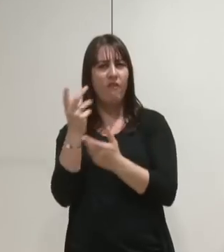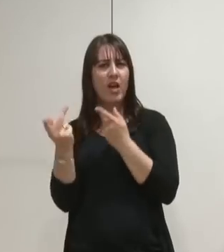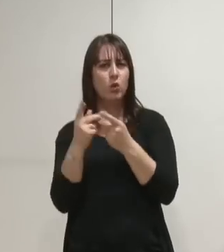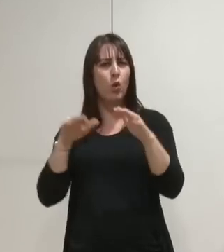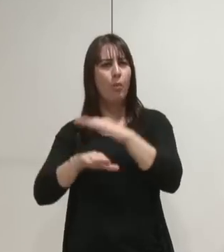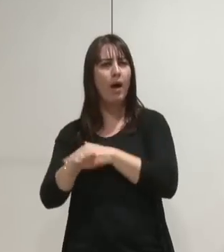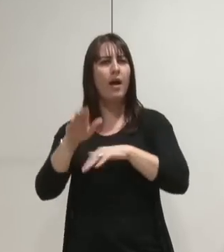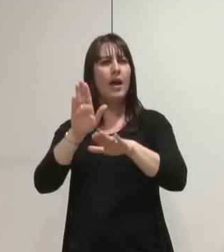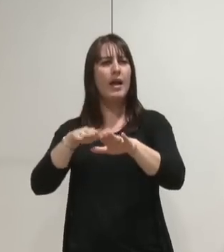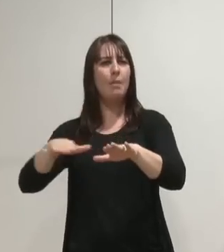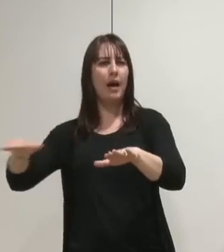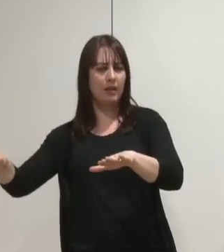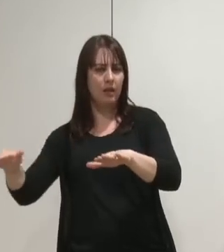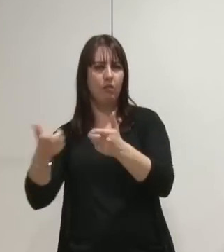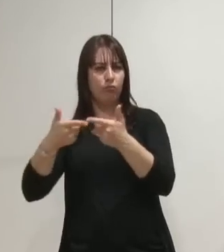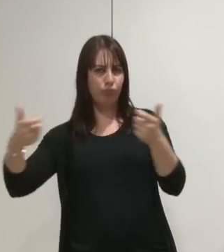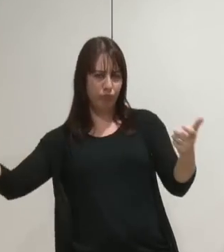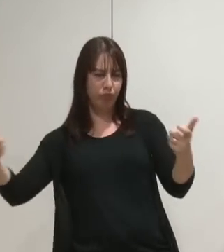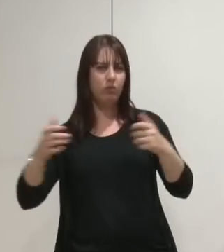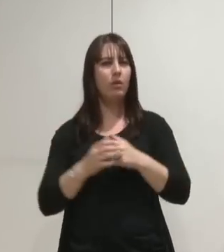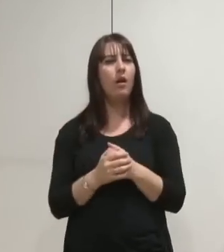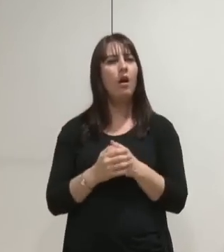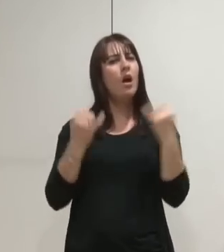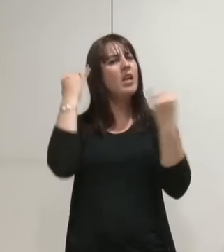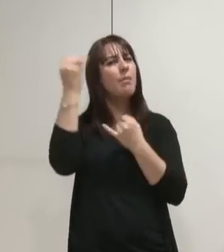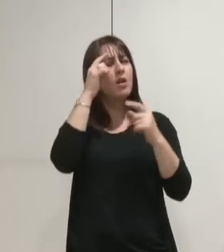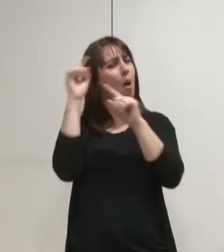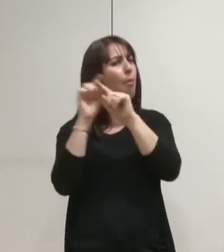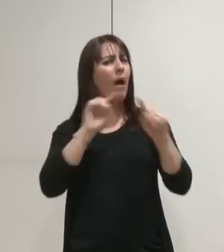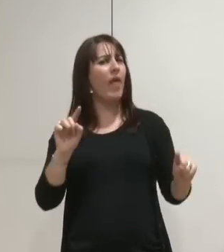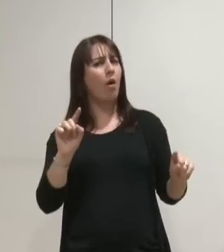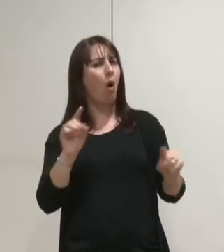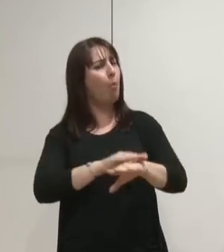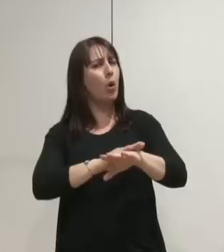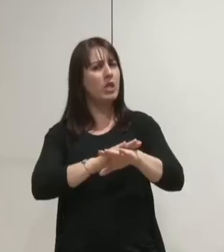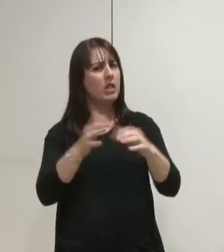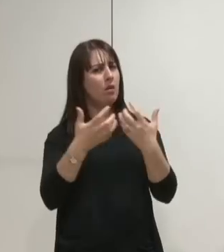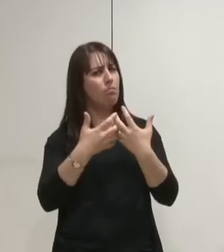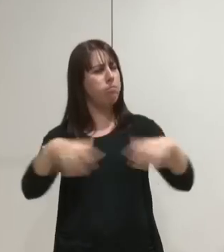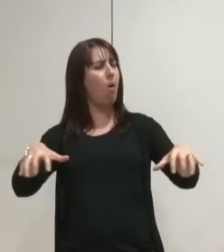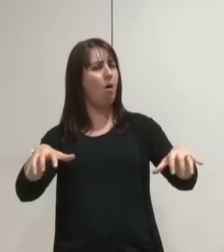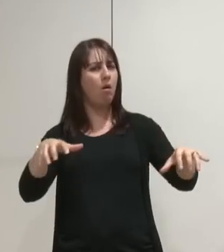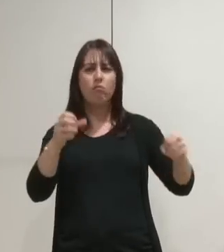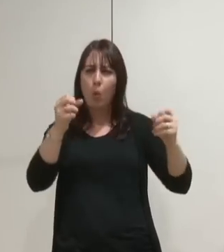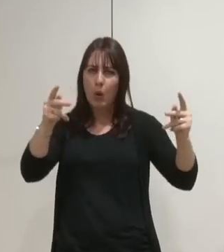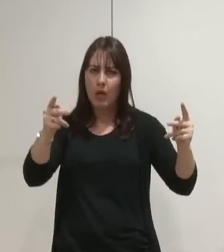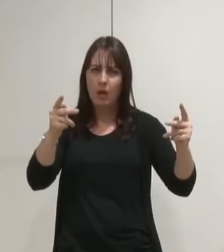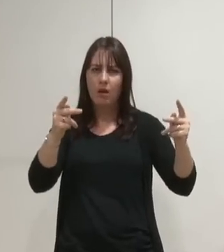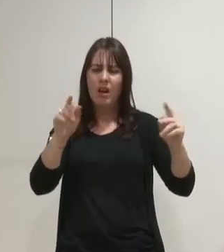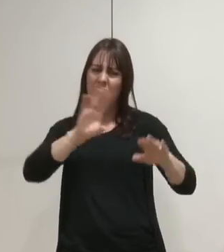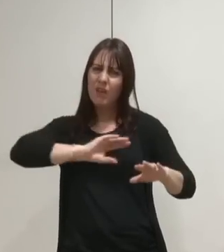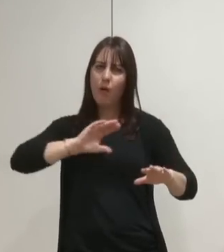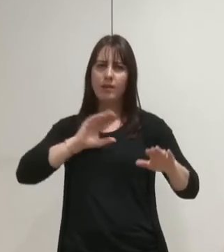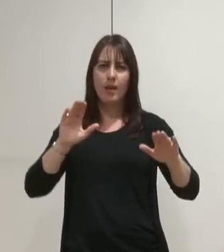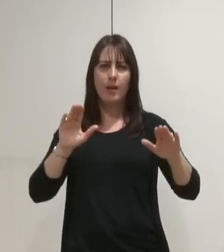pour autant si nous avons des des accord politique réel ce soir nous devons mettre cela en retrait pour